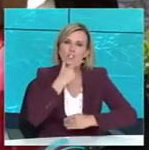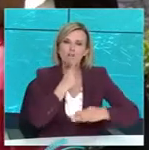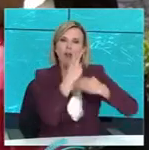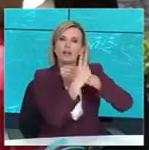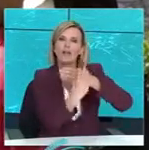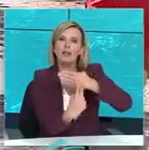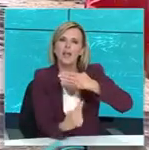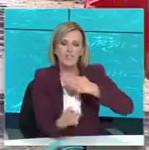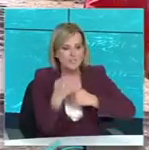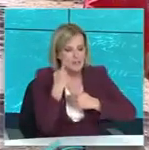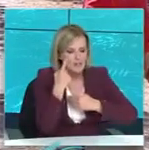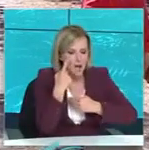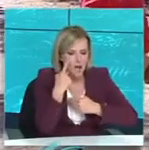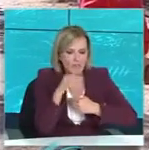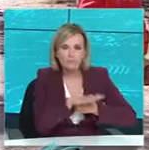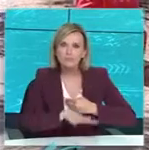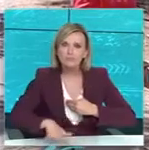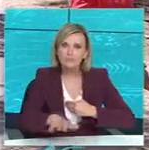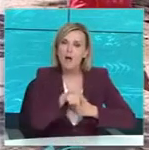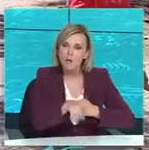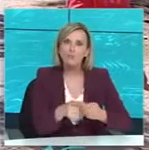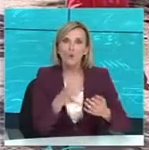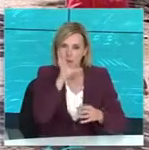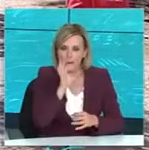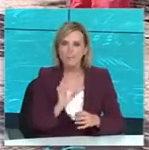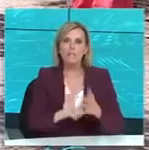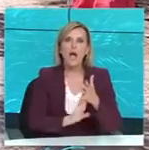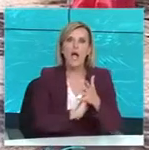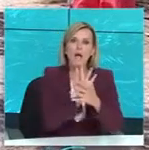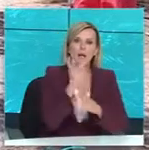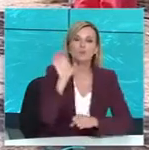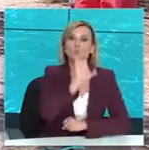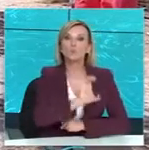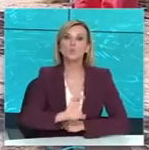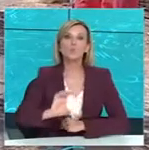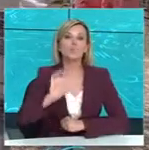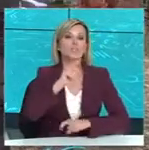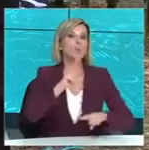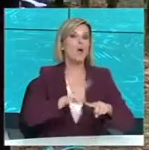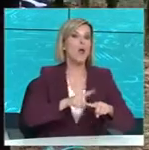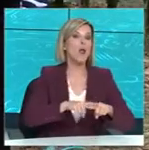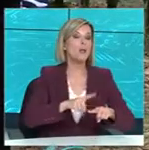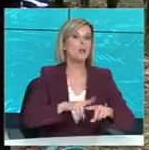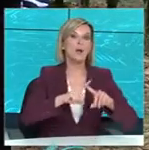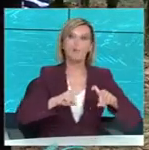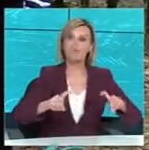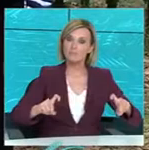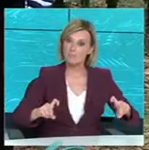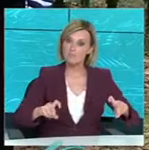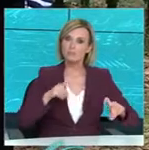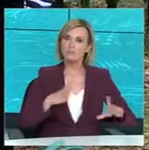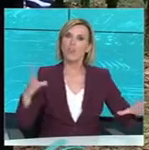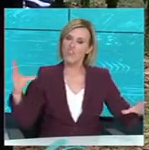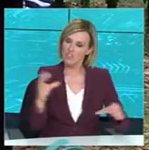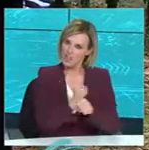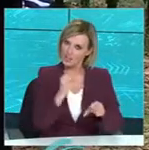να πετύχουν τη στρατηγική ευθυγράμμιση του ελληνικού τουριστικού προϊόντος, το οποίο θα επιτευχθεί